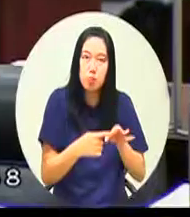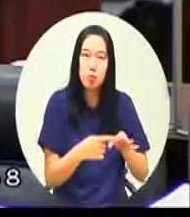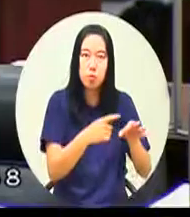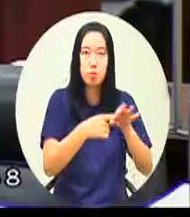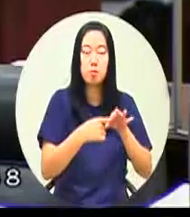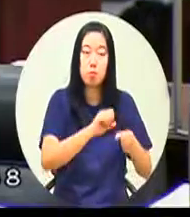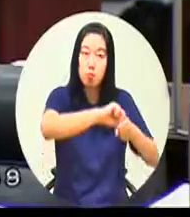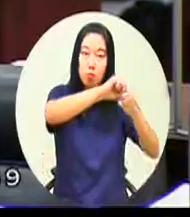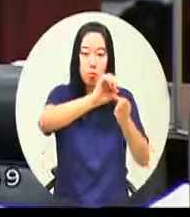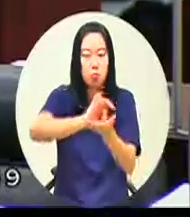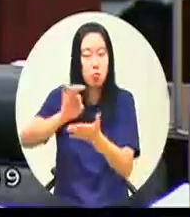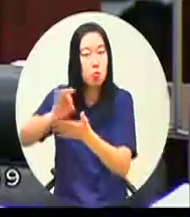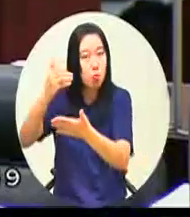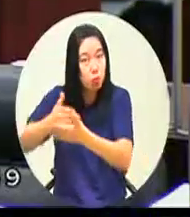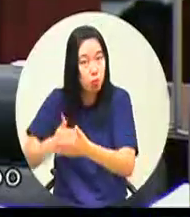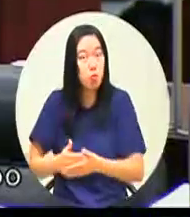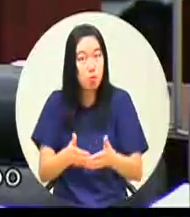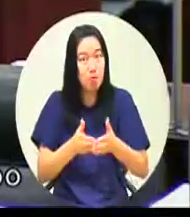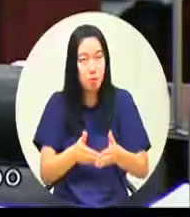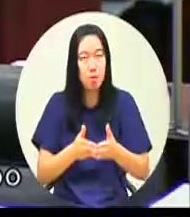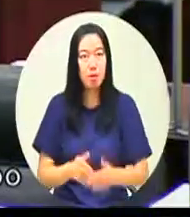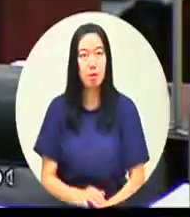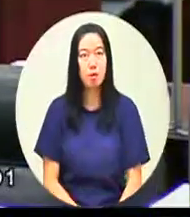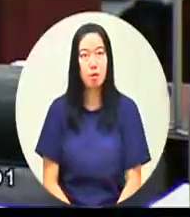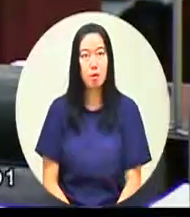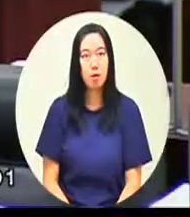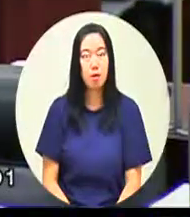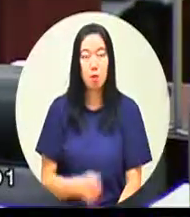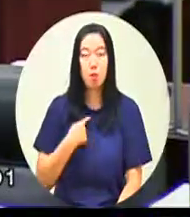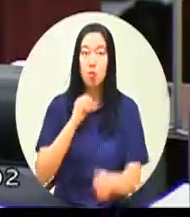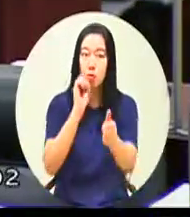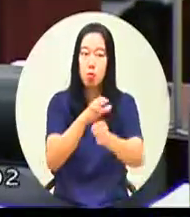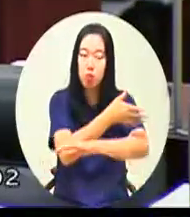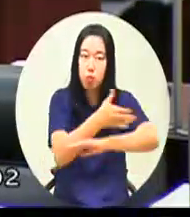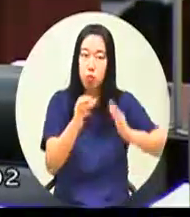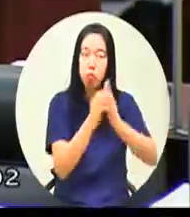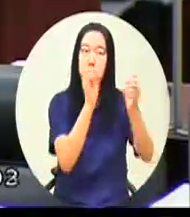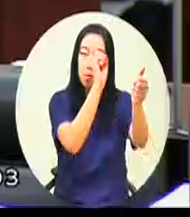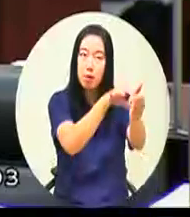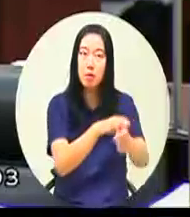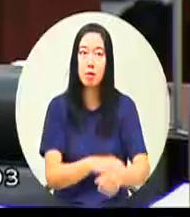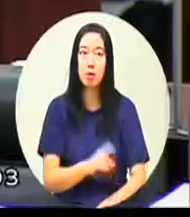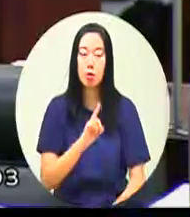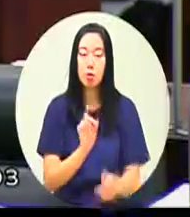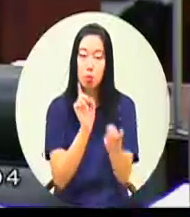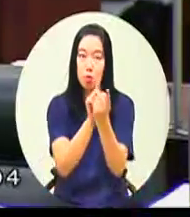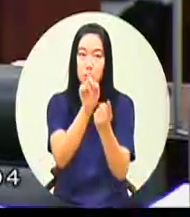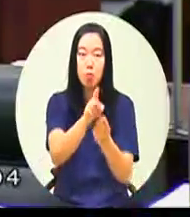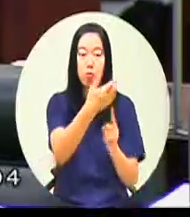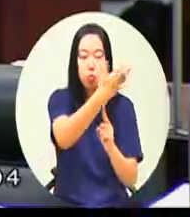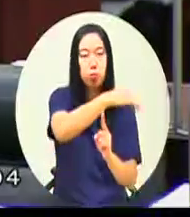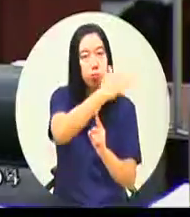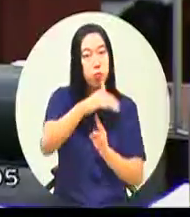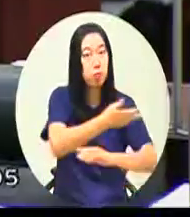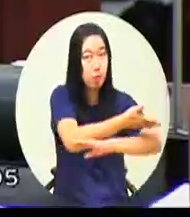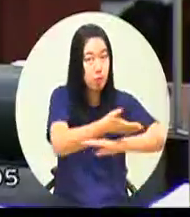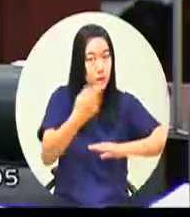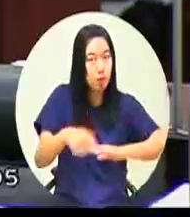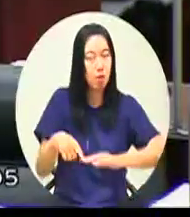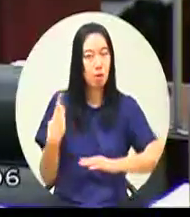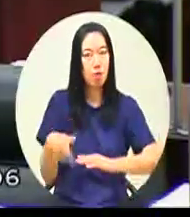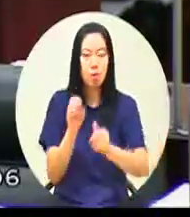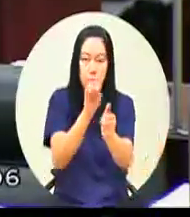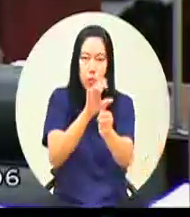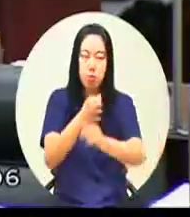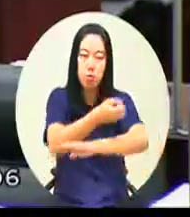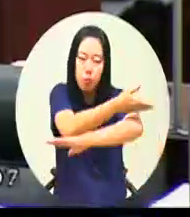以本身。希望讲吼，局长来建议这个河川局吼，对于那个旗山溪啦，吼啊，加强来疏